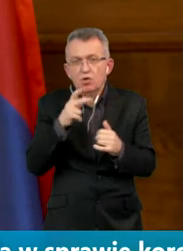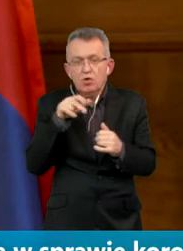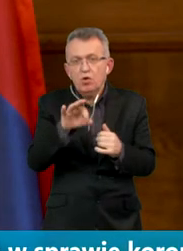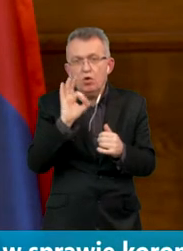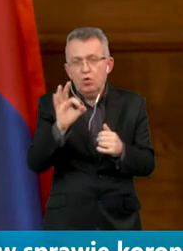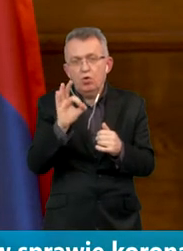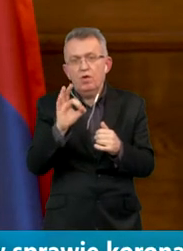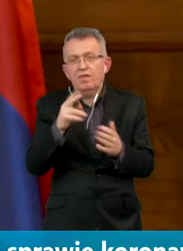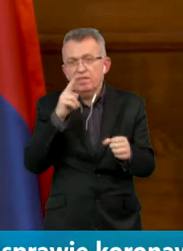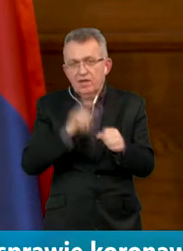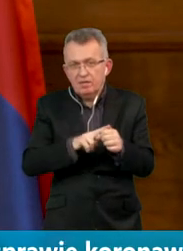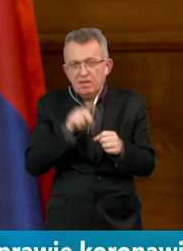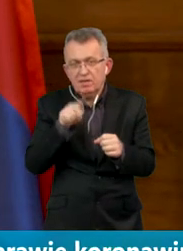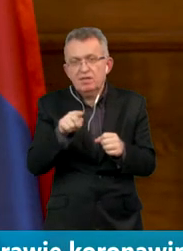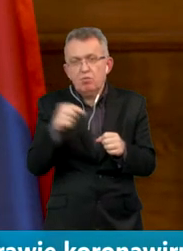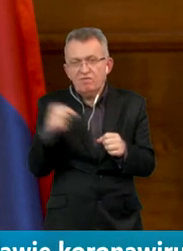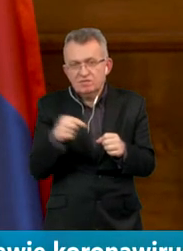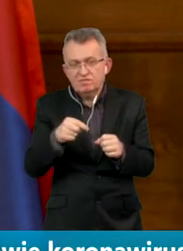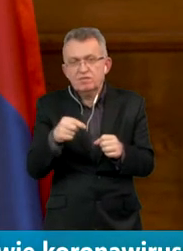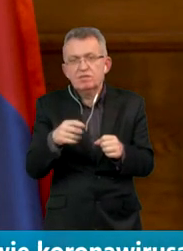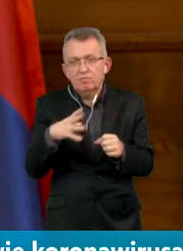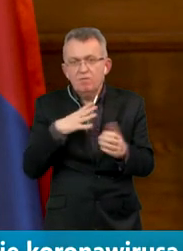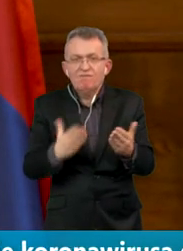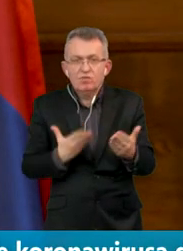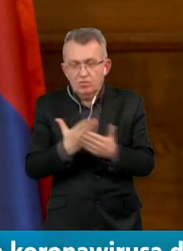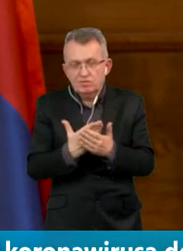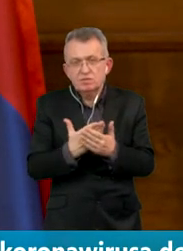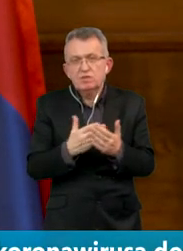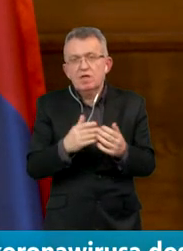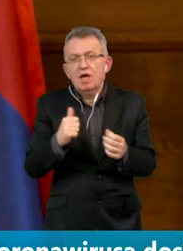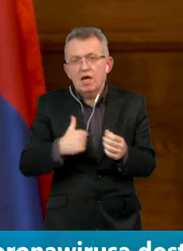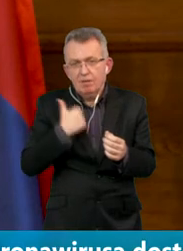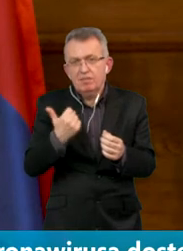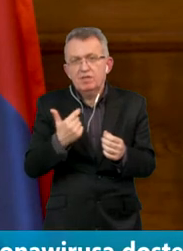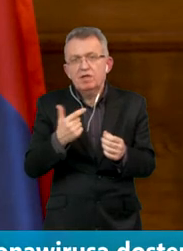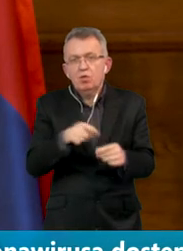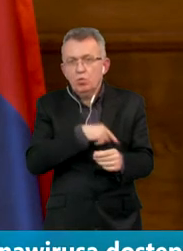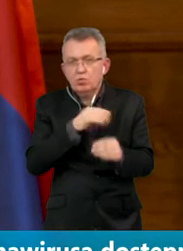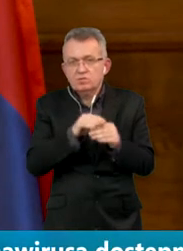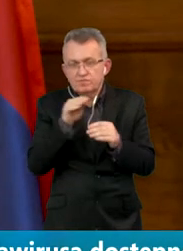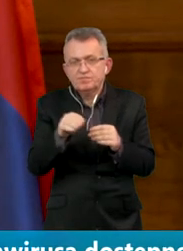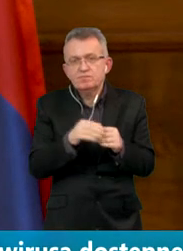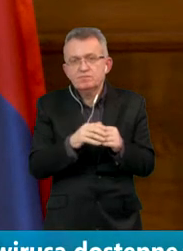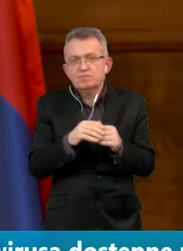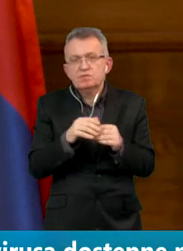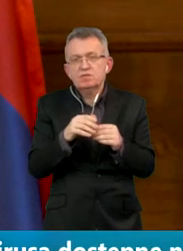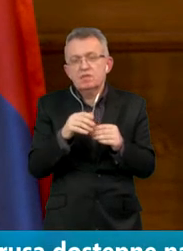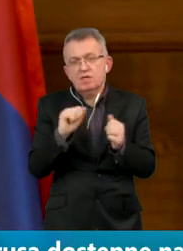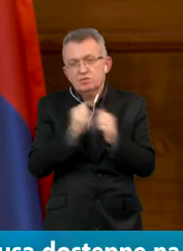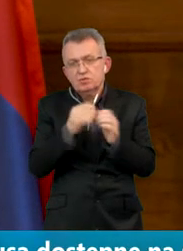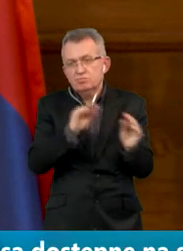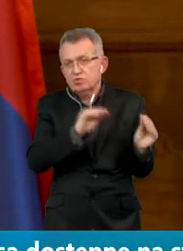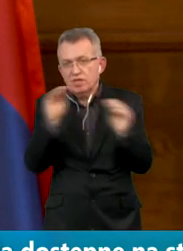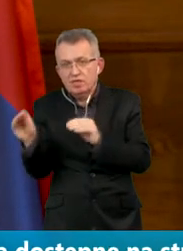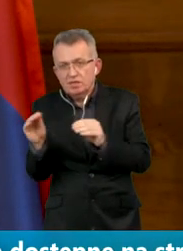o termin obowiązywania, bo był rzeczywiście taki wniosek, aby wydłużyć czy przenieść w